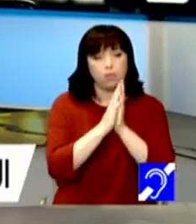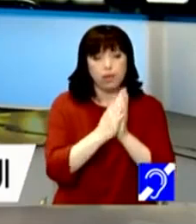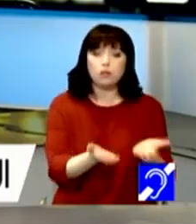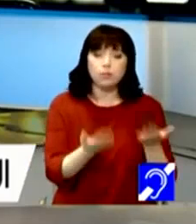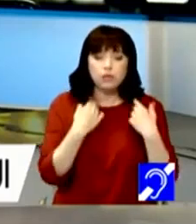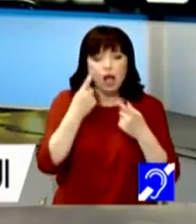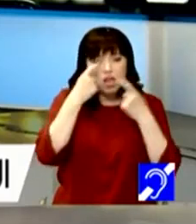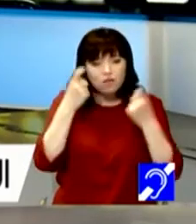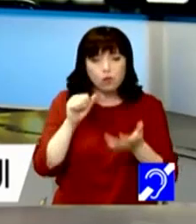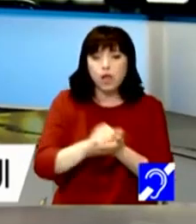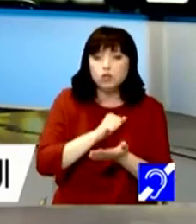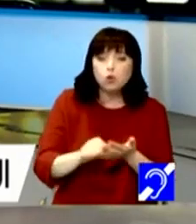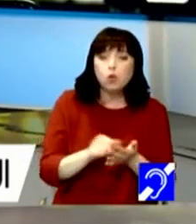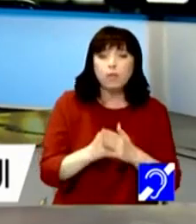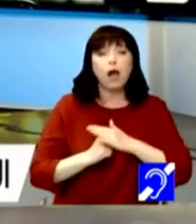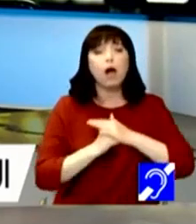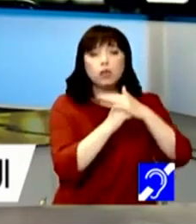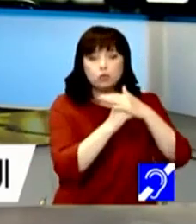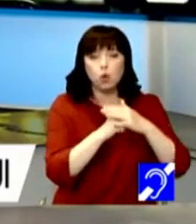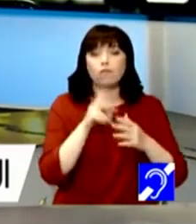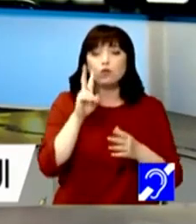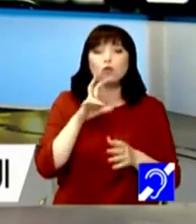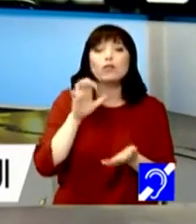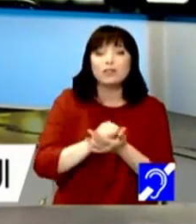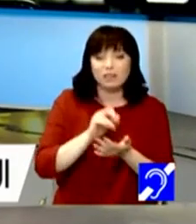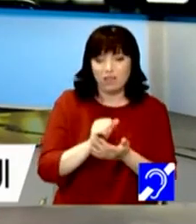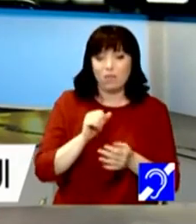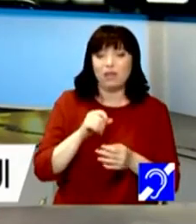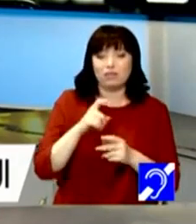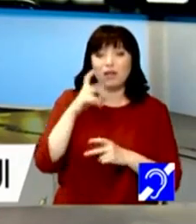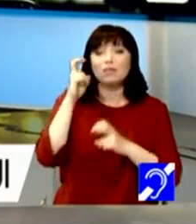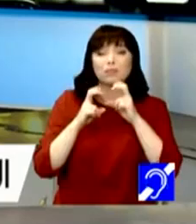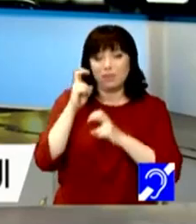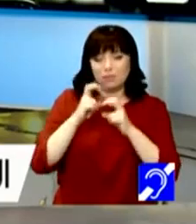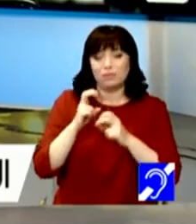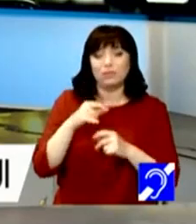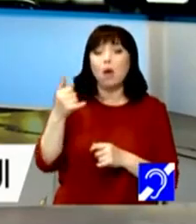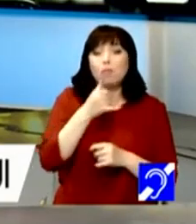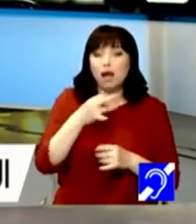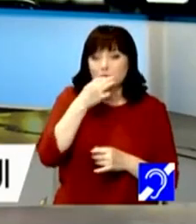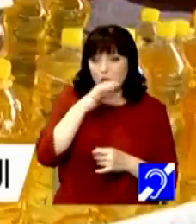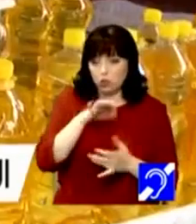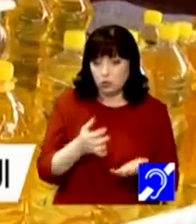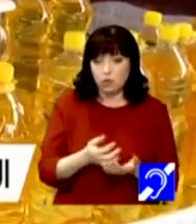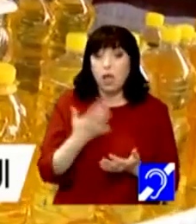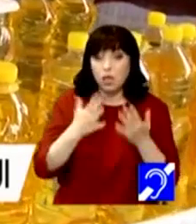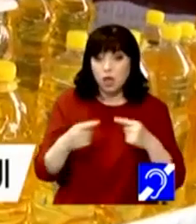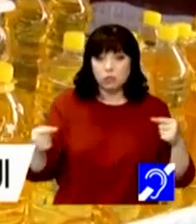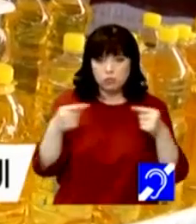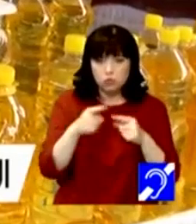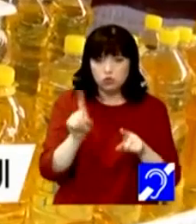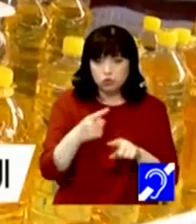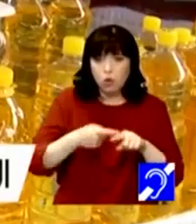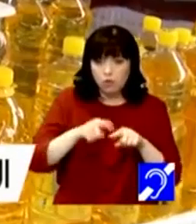și informații relevante de la producătorul de ulei de floarea soarelui, care ocupă o poziție dominantă pe piață. Dacă se va stabili în